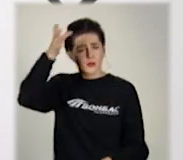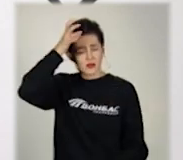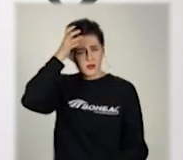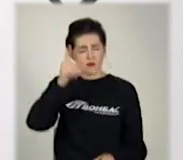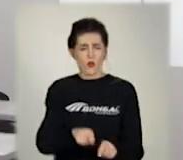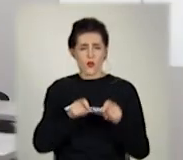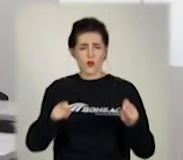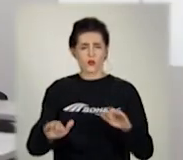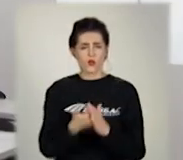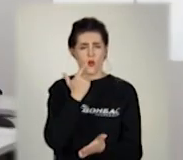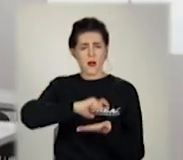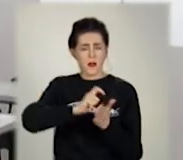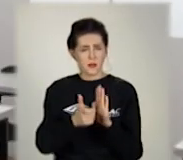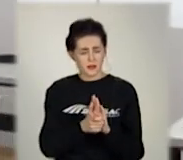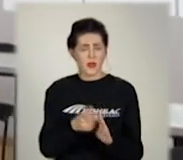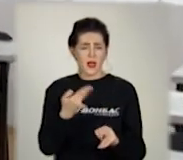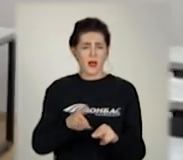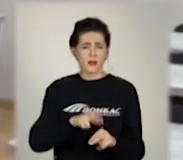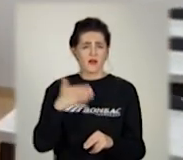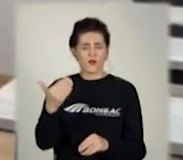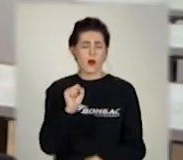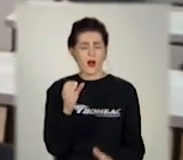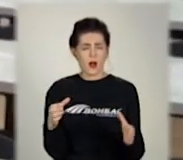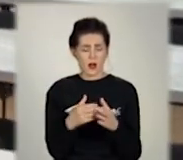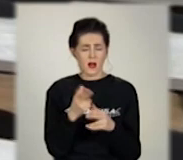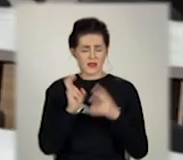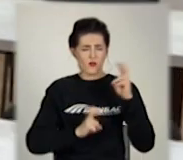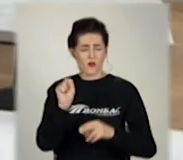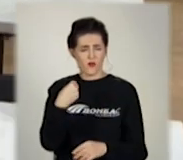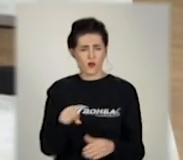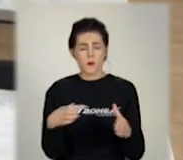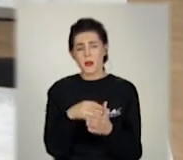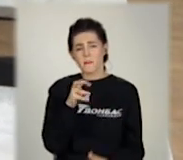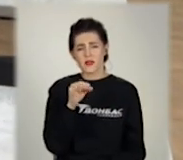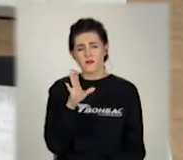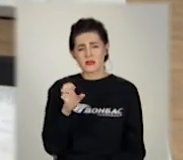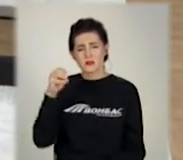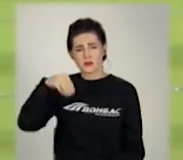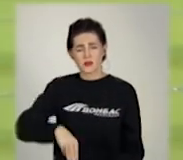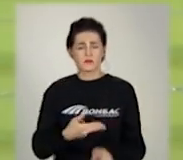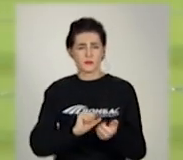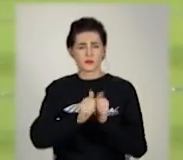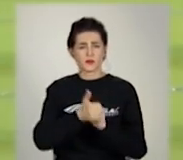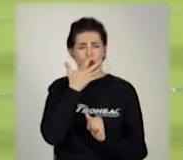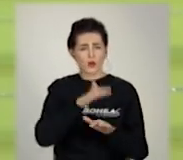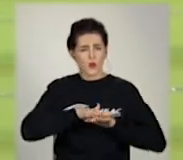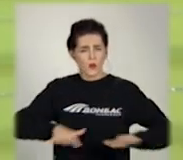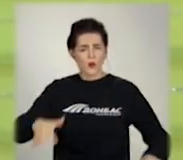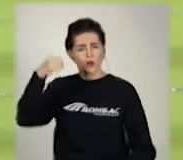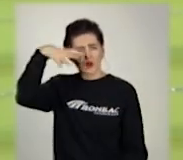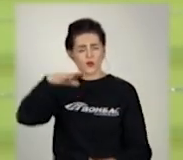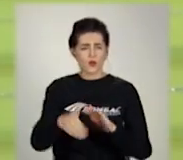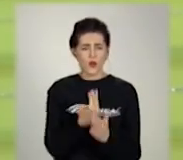відкрили відремонтований кабінет. Завдяки медкомбінату «Азовсталь» групи «Мединвест» тут замінена система опалення, оновлене